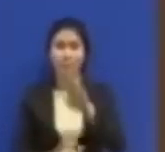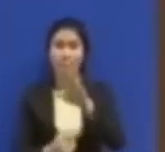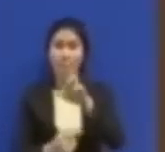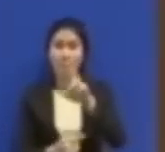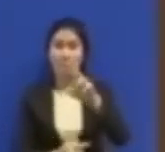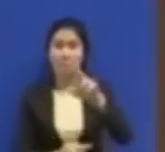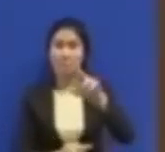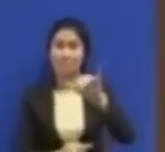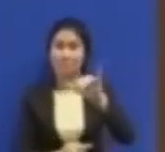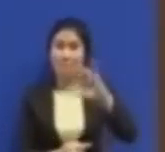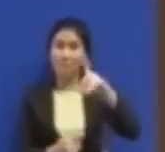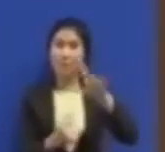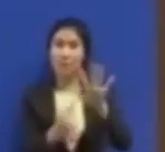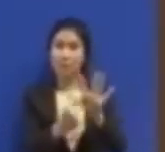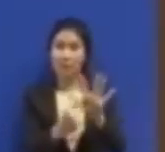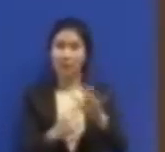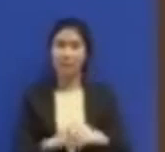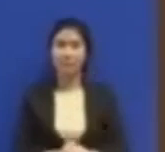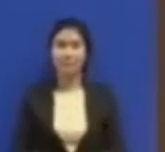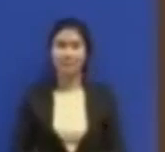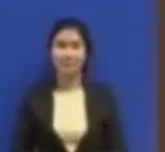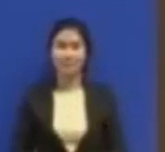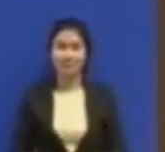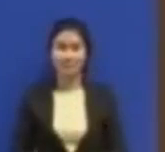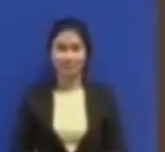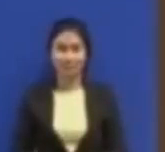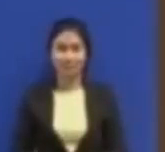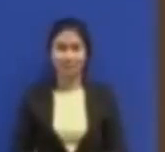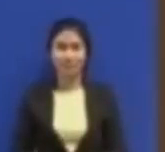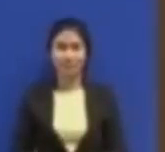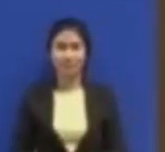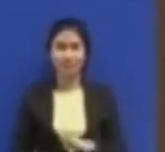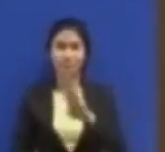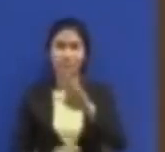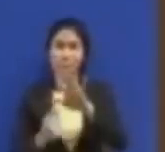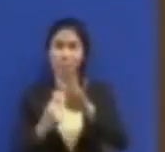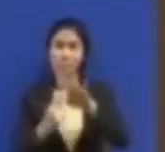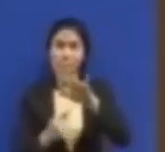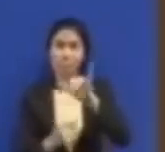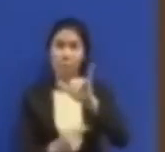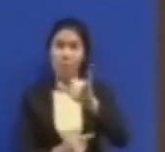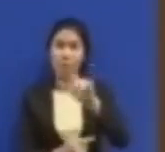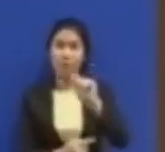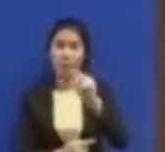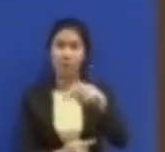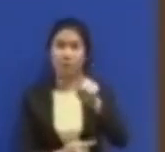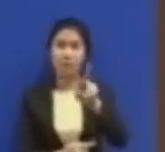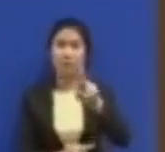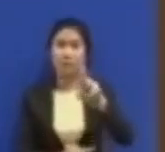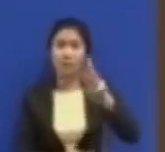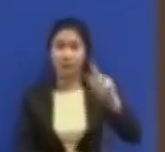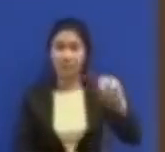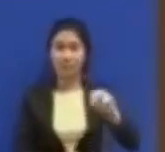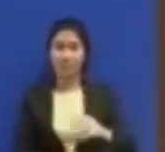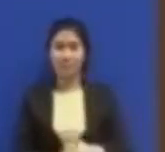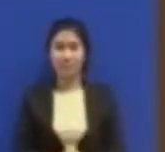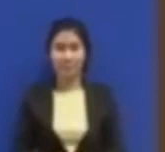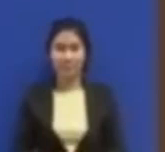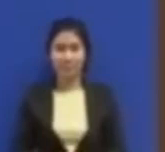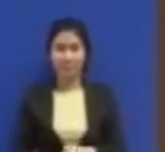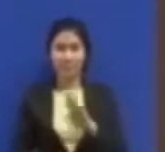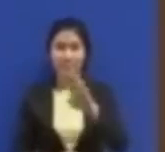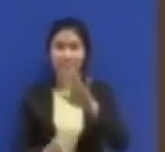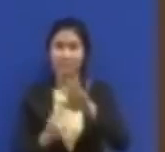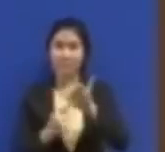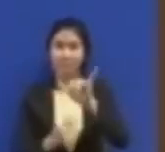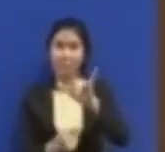อายุกูล92พลเอกบุญธรรมโอริศ93นายบุญมีสุรโ